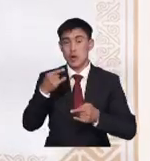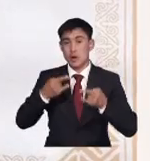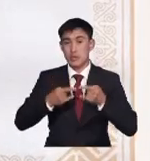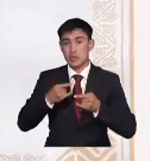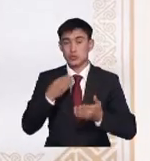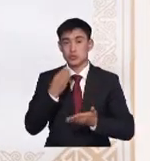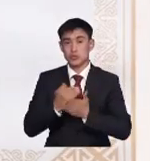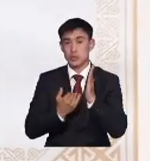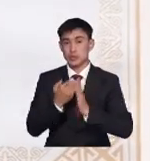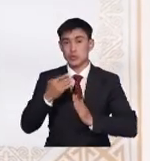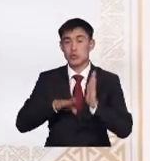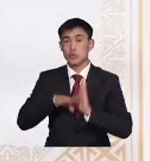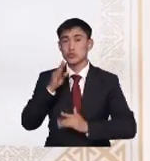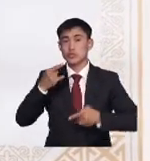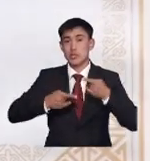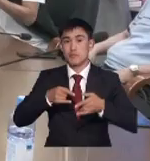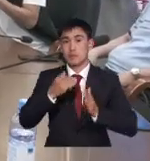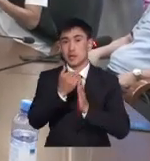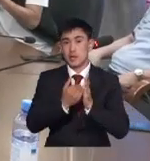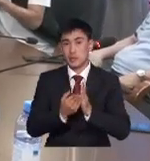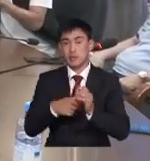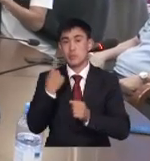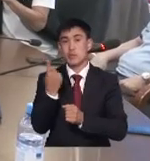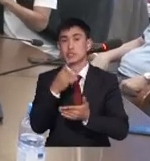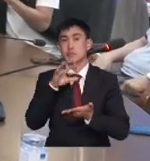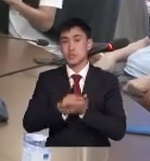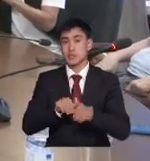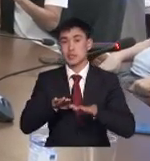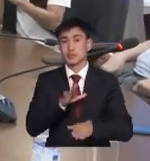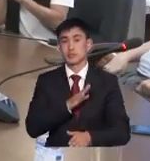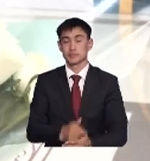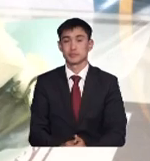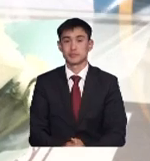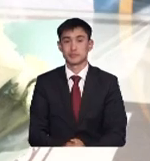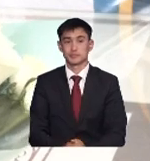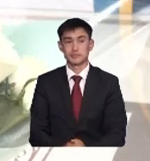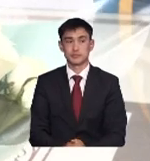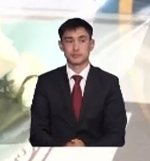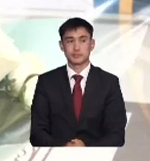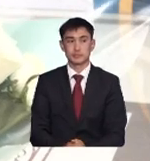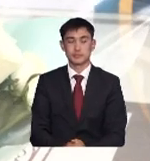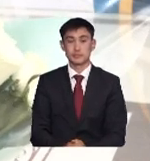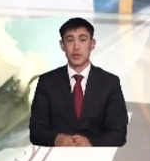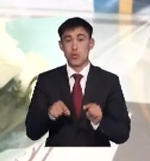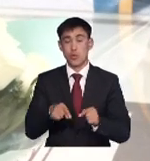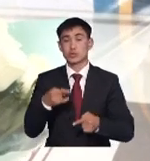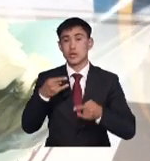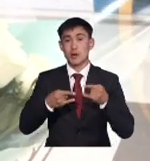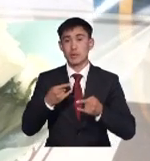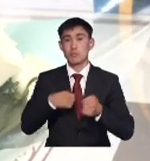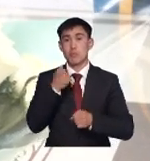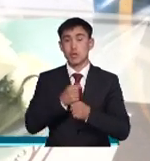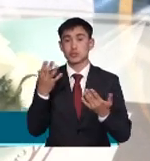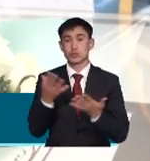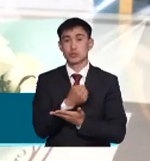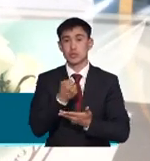бағаланып, үздік телебағдарлама аталымының жүлделі бірінші орнын иеленді. Енді дәл осы хабардың бас жүлде